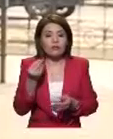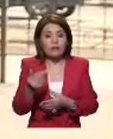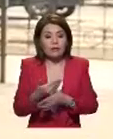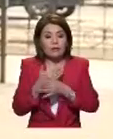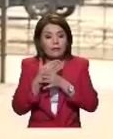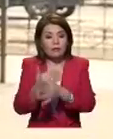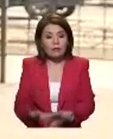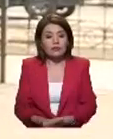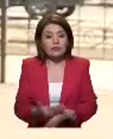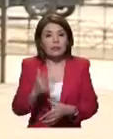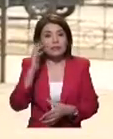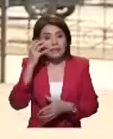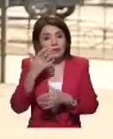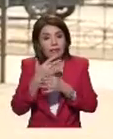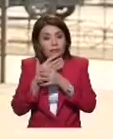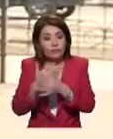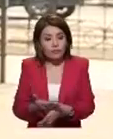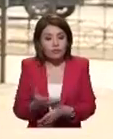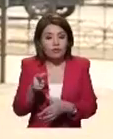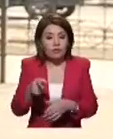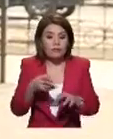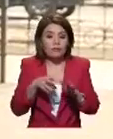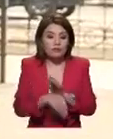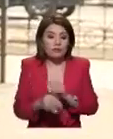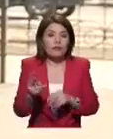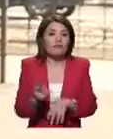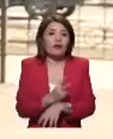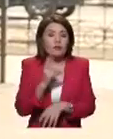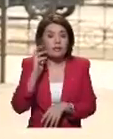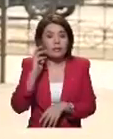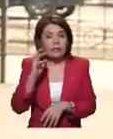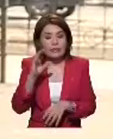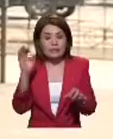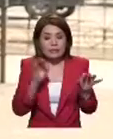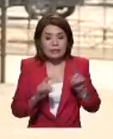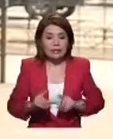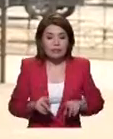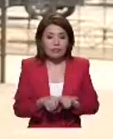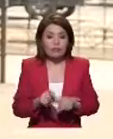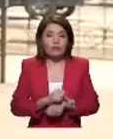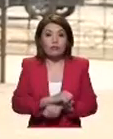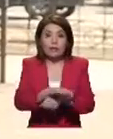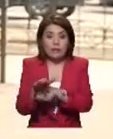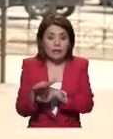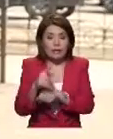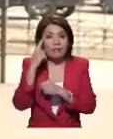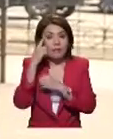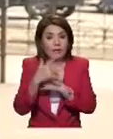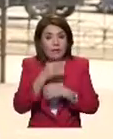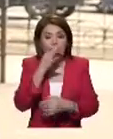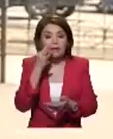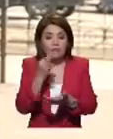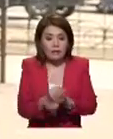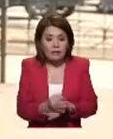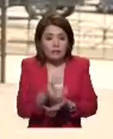и психологическая помощь, он попадает под двойной стресс. Поэтому тот, кто распространяет, должны тоже понимать меру ответственности